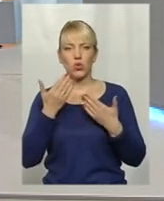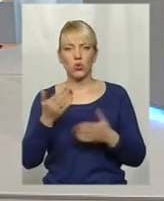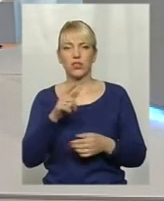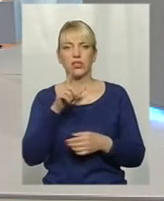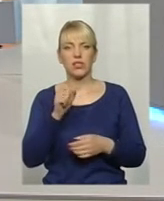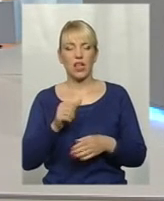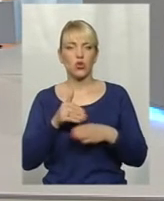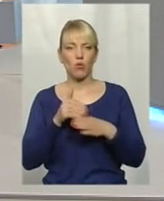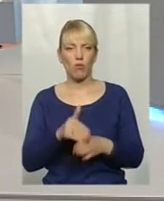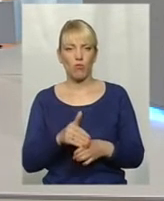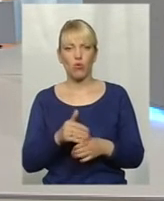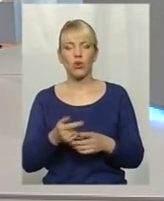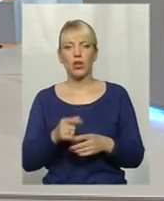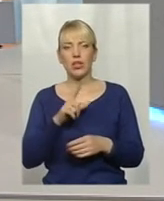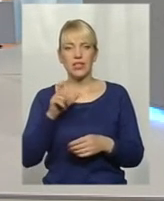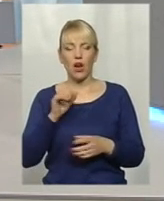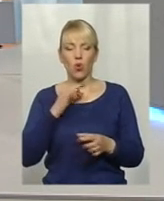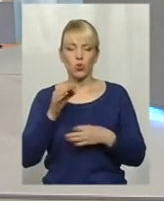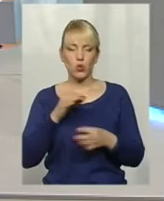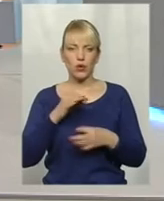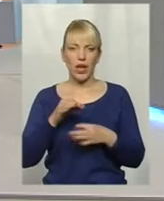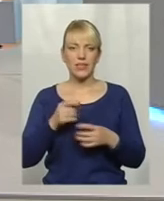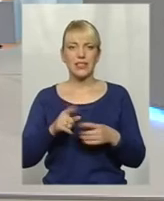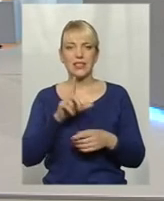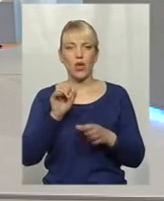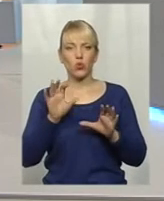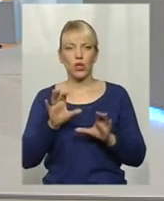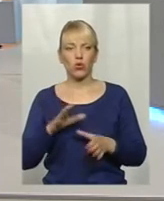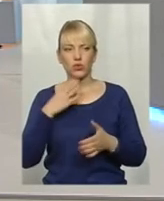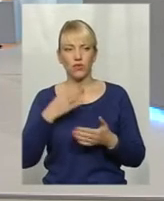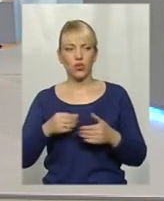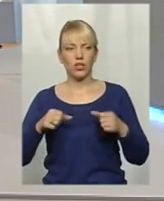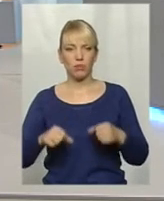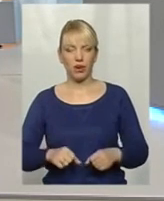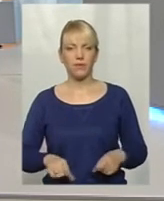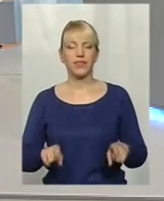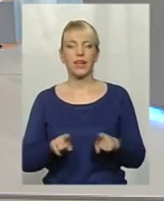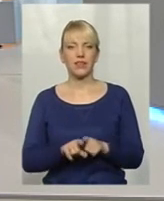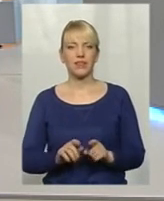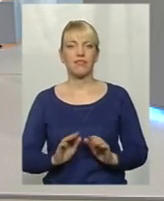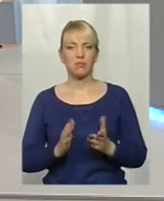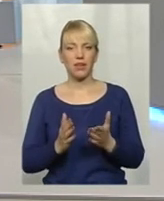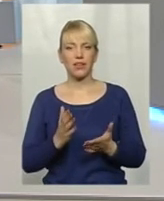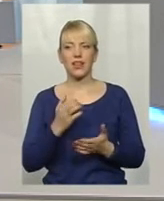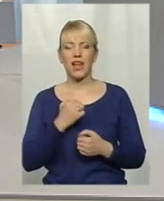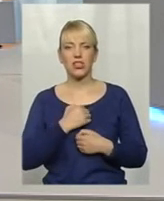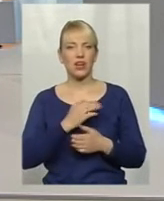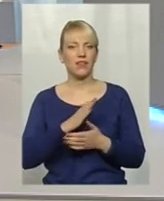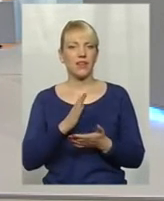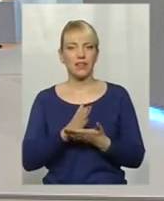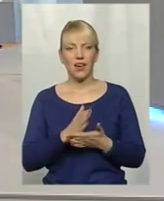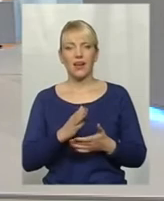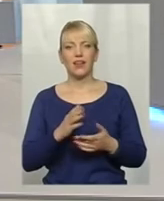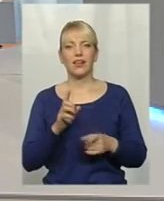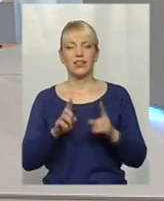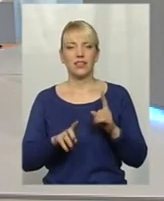за консультацією або ж за узаконенням своїх прав? Такі випадки, на жаль, не є рідкими. Багато